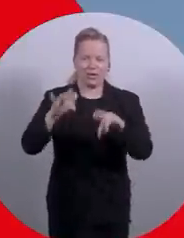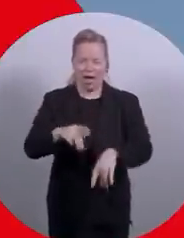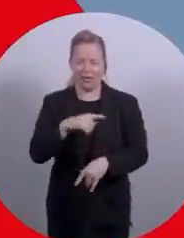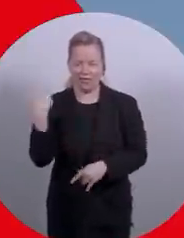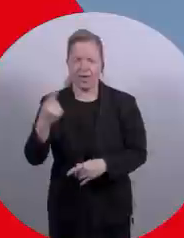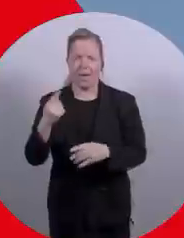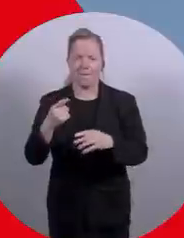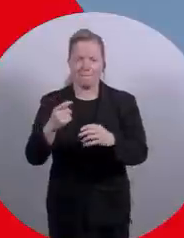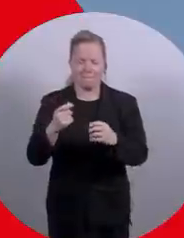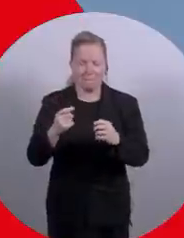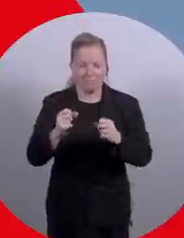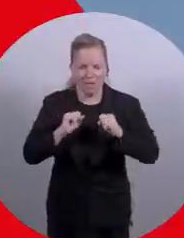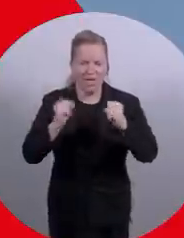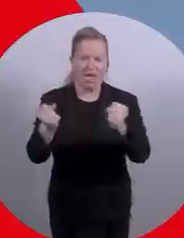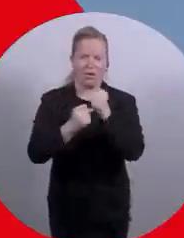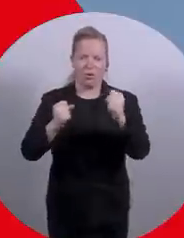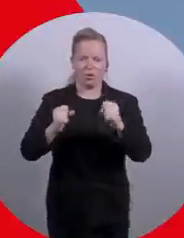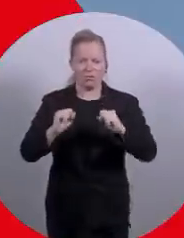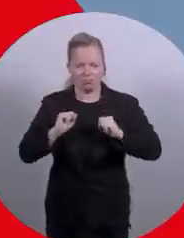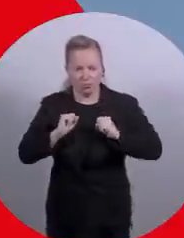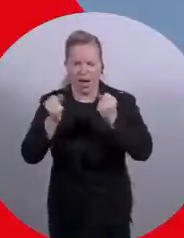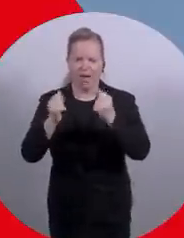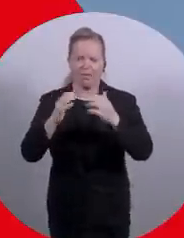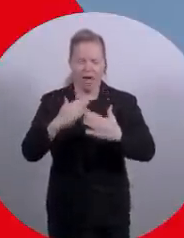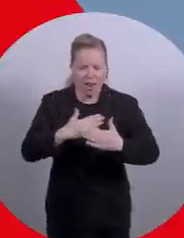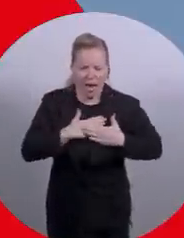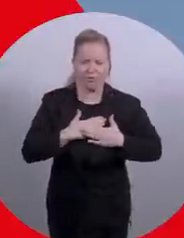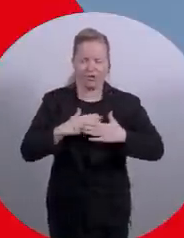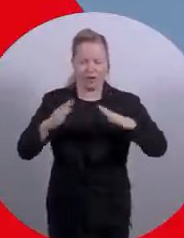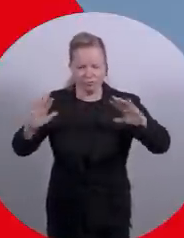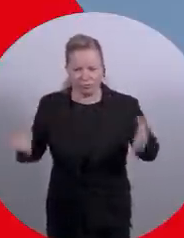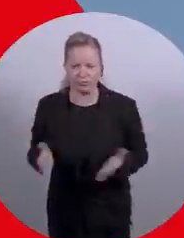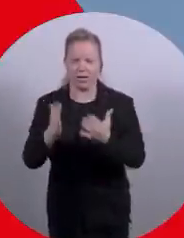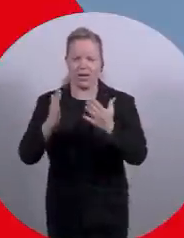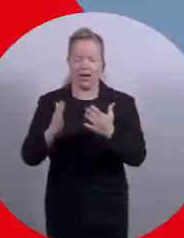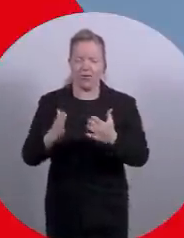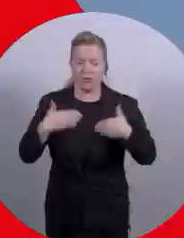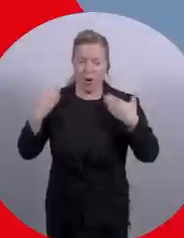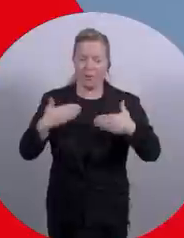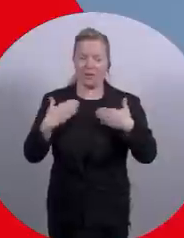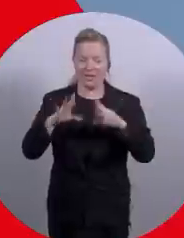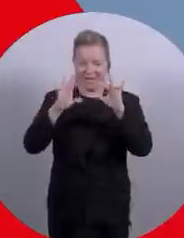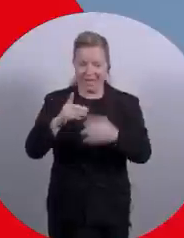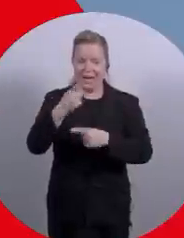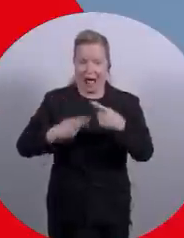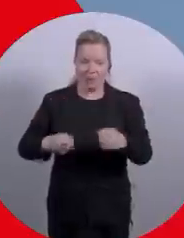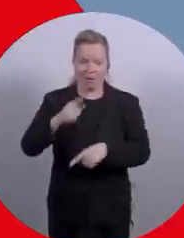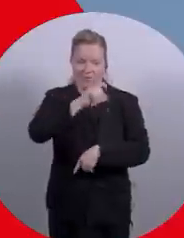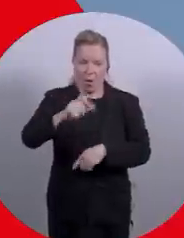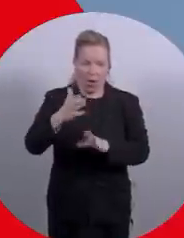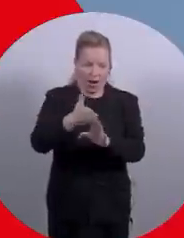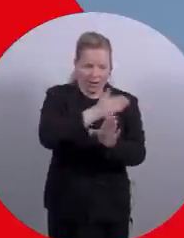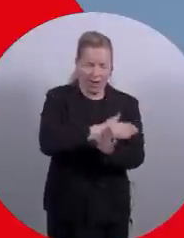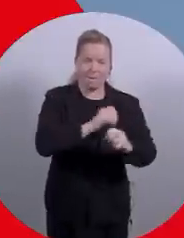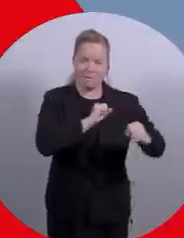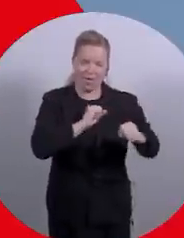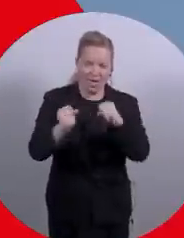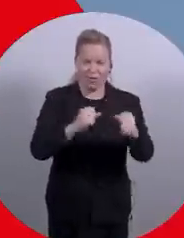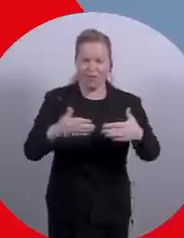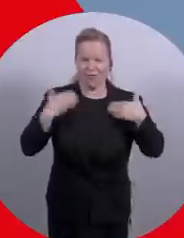mit diesem Drive mit dieser Leidenschaft freie uns über diese Bewegung der letzten 10 Wochen liebe Genossinnen und Genossen